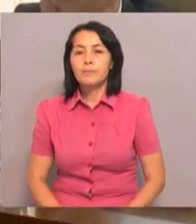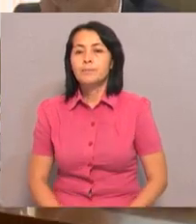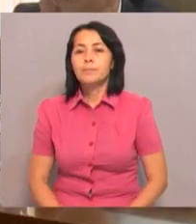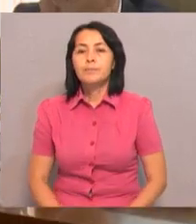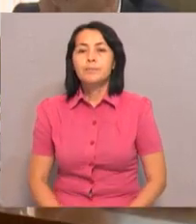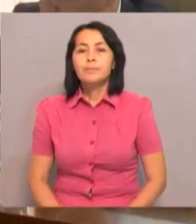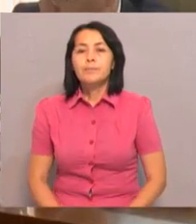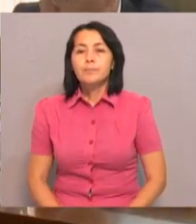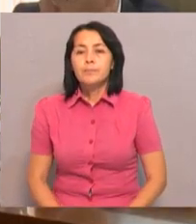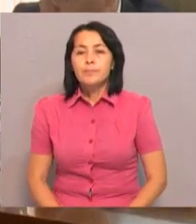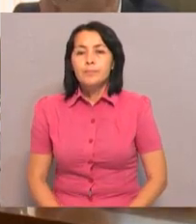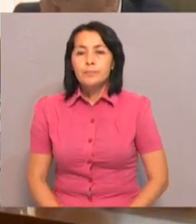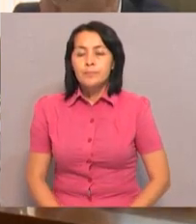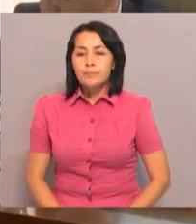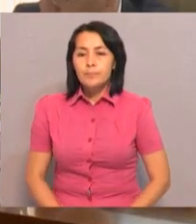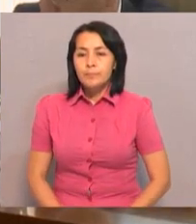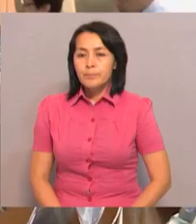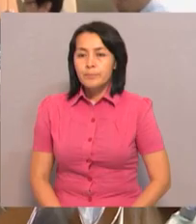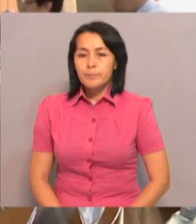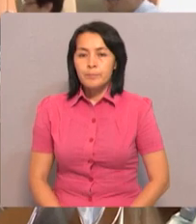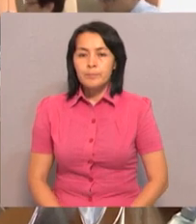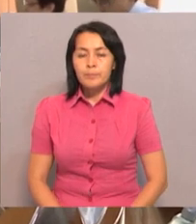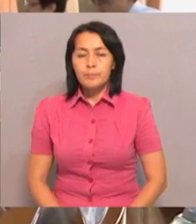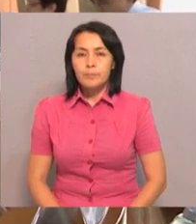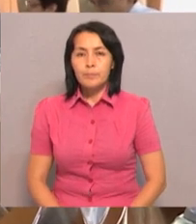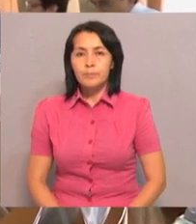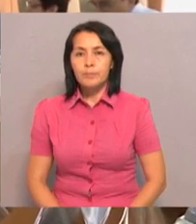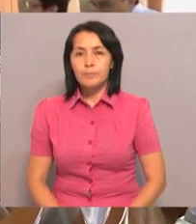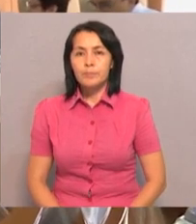Түркістаннан Құснат Қалмырзағызы, Талғат Елеубеков, Алмастана Бегұлы, жаңалықтар.